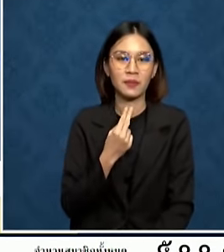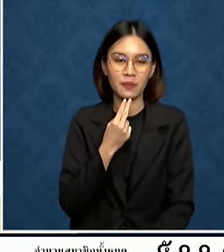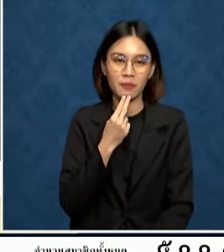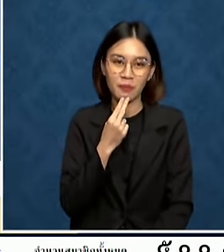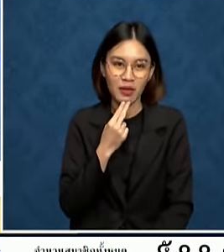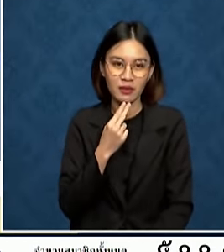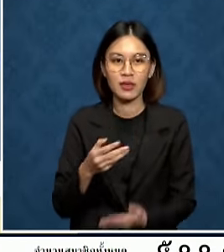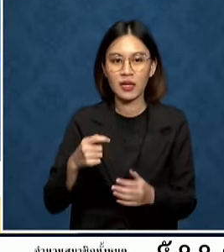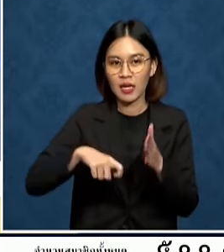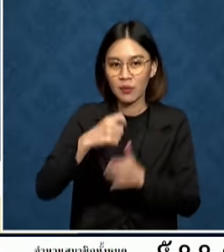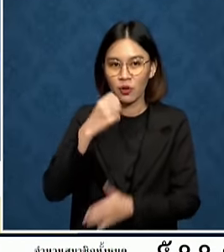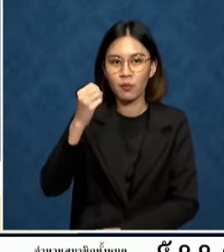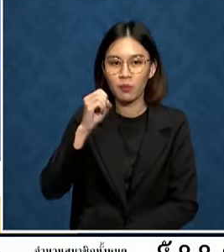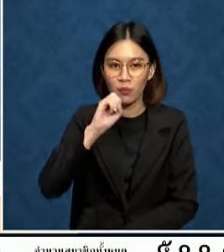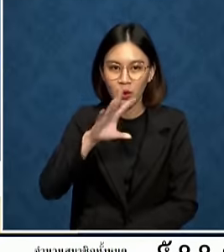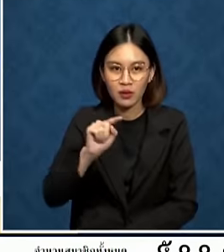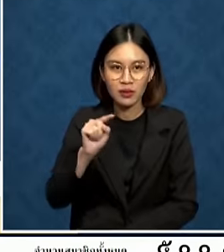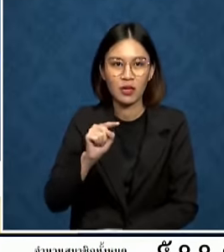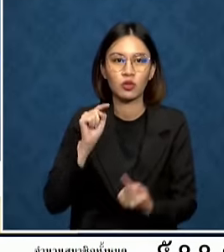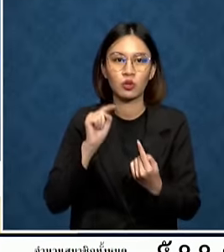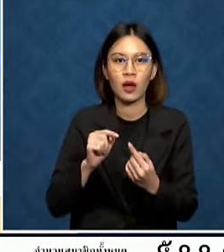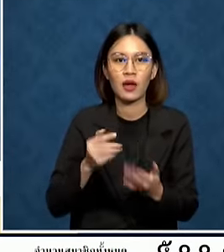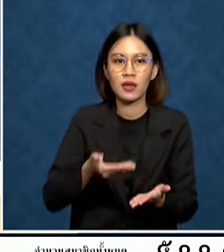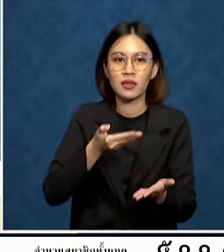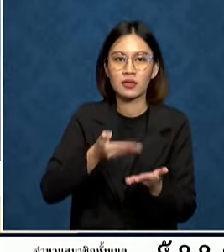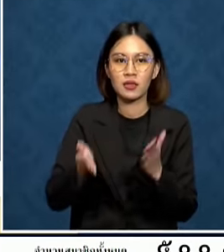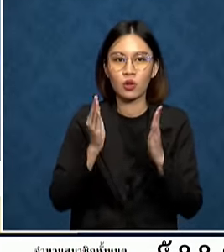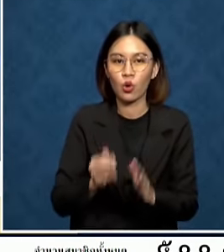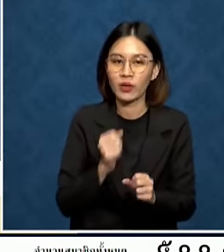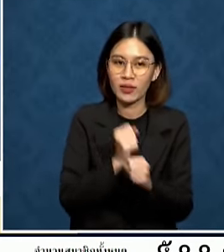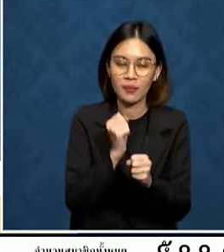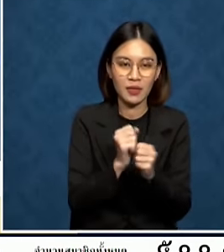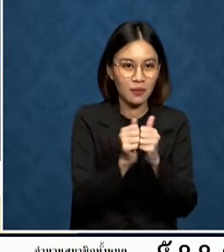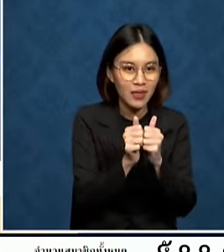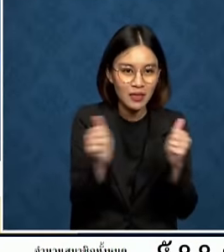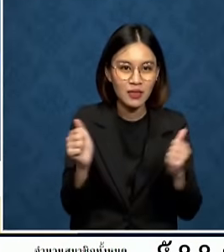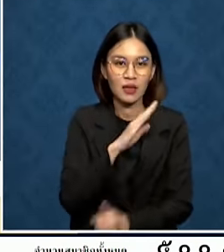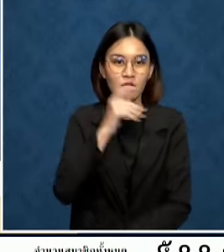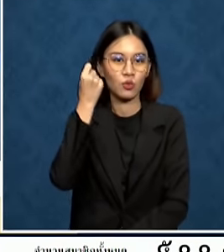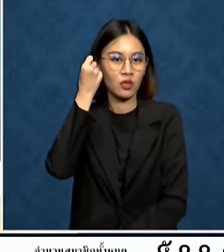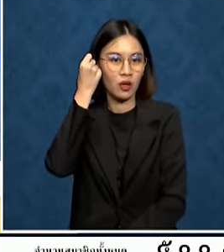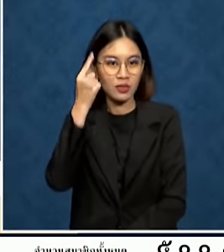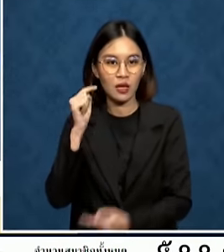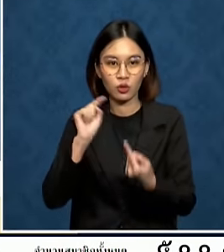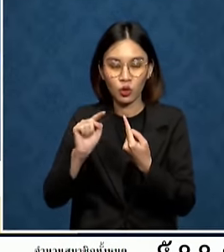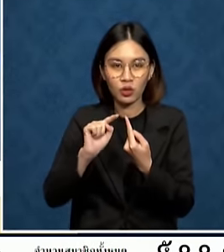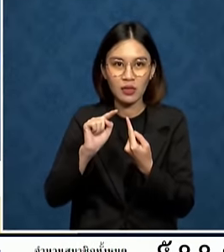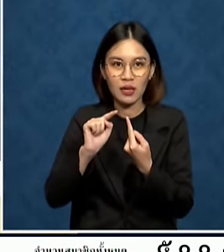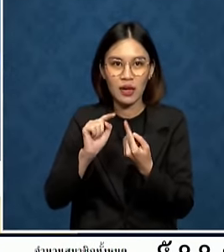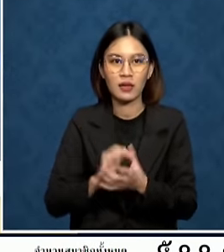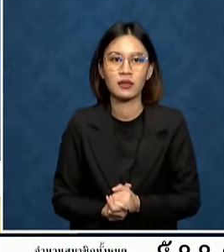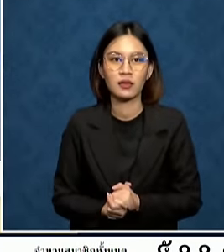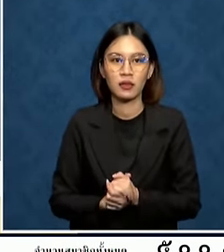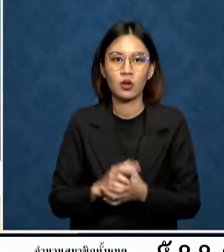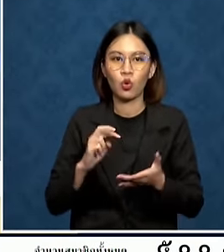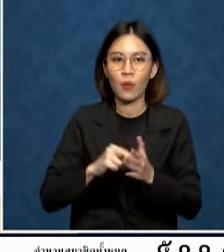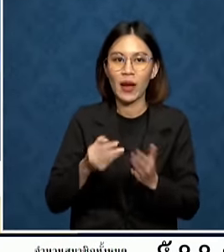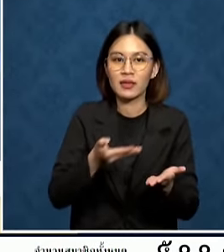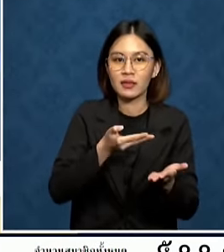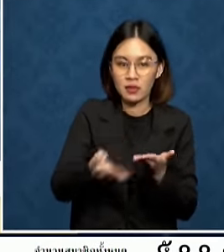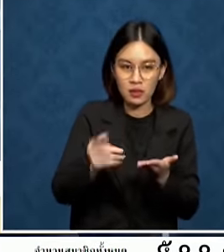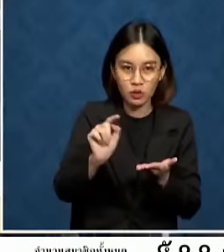เขาให้เหตุผลมาด้วยว่า buy from the bestซื้อจากคนที่ผลิตได้ดีที่สุดเอาจริงๆถ้าเราเข้าใจก็คืออาจจะเป็น buy from the cheapestก็คือซื้อ